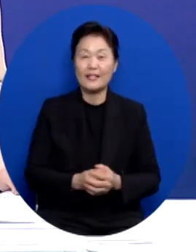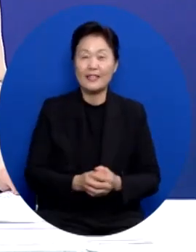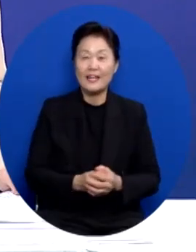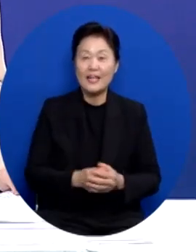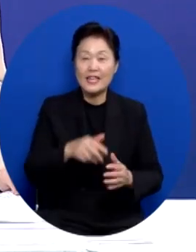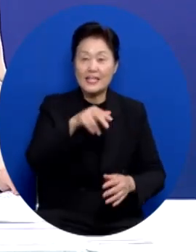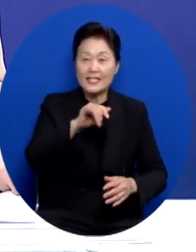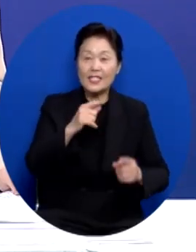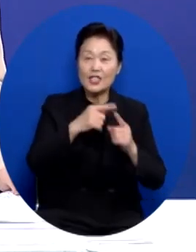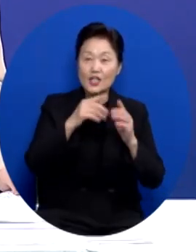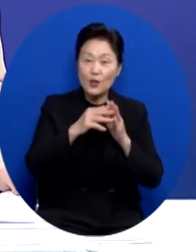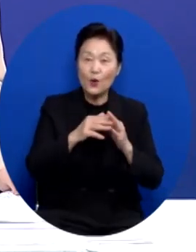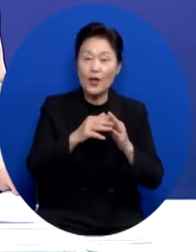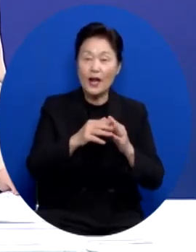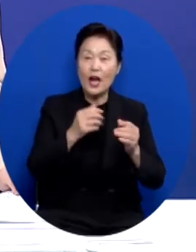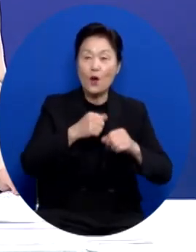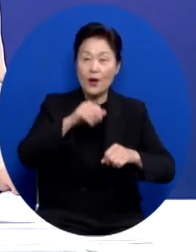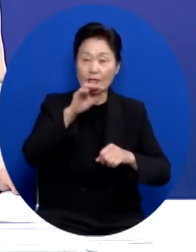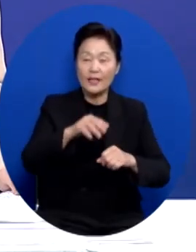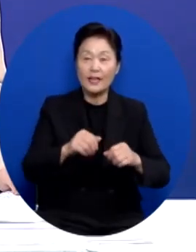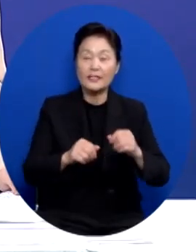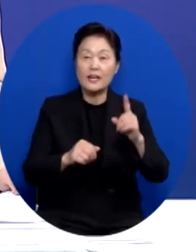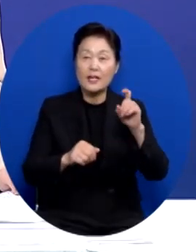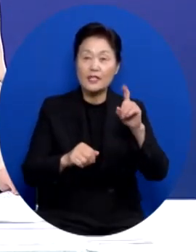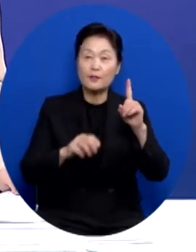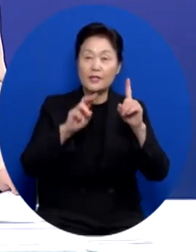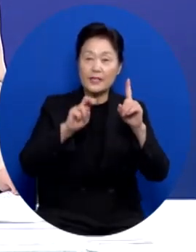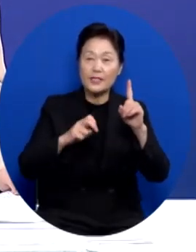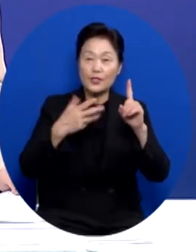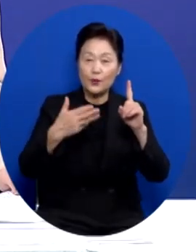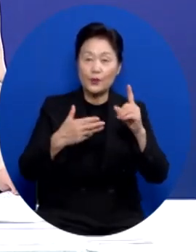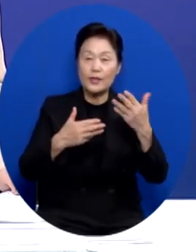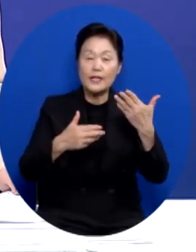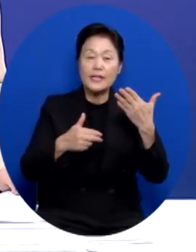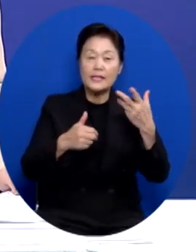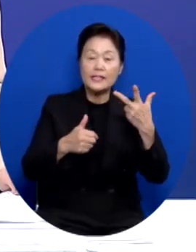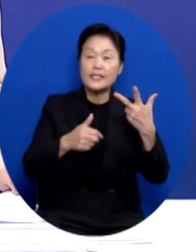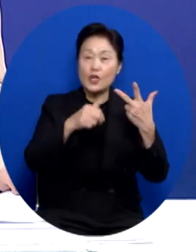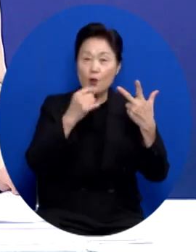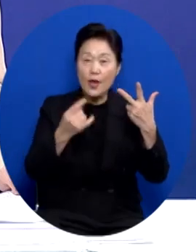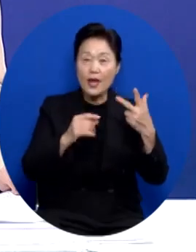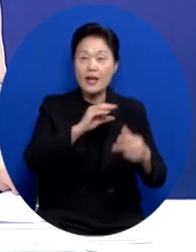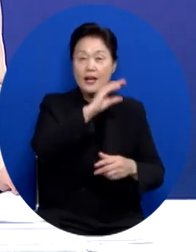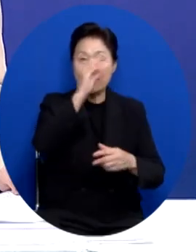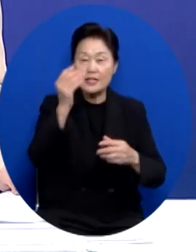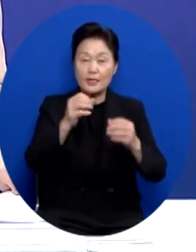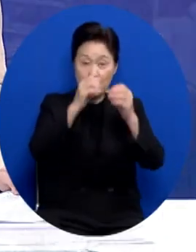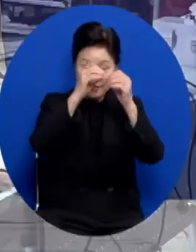신길 교회가 신길역 광장에서 29일 제 7회 크리스마스트리 점등식을